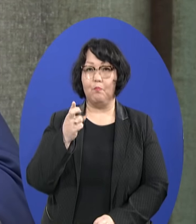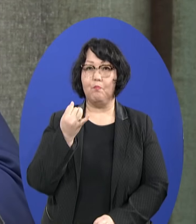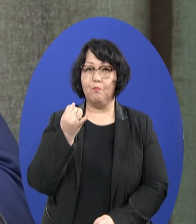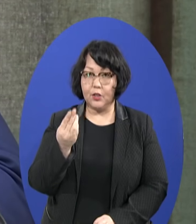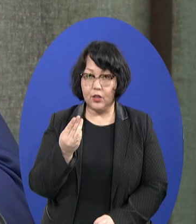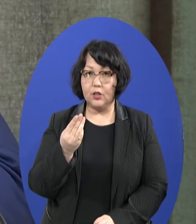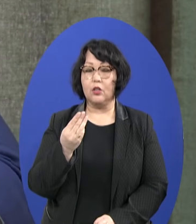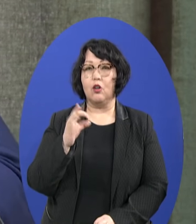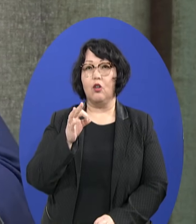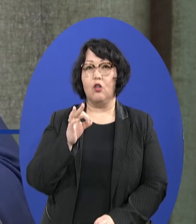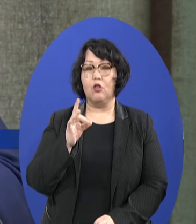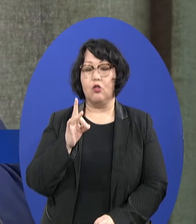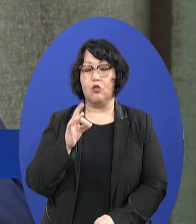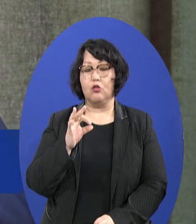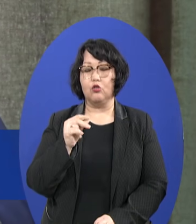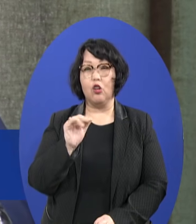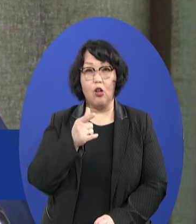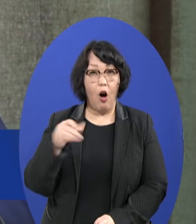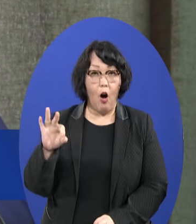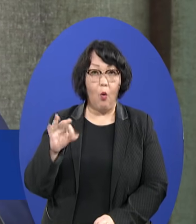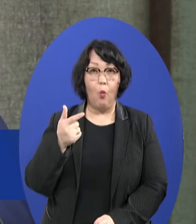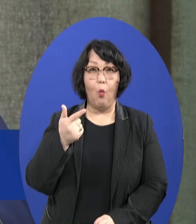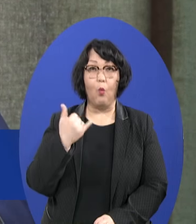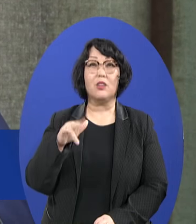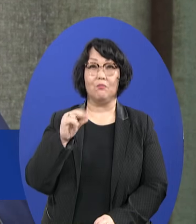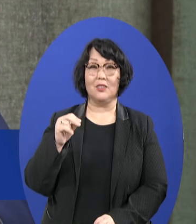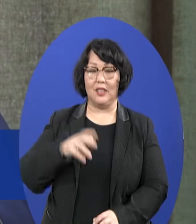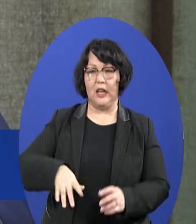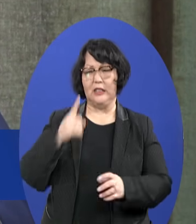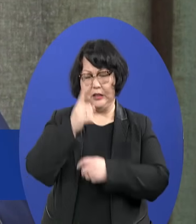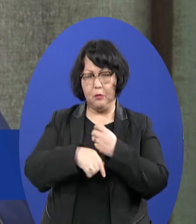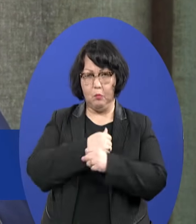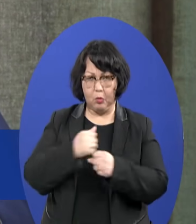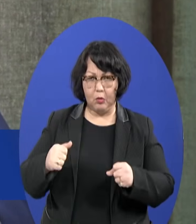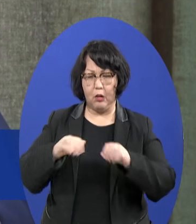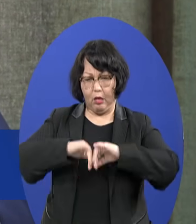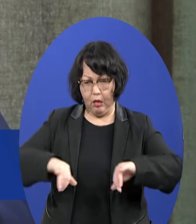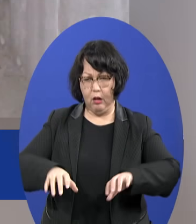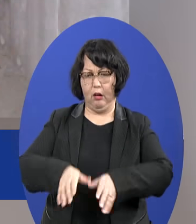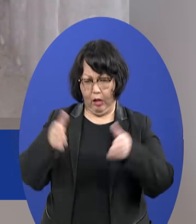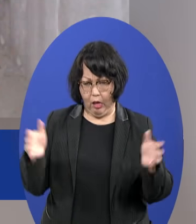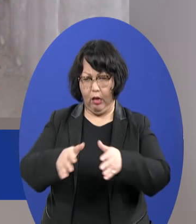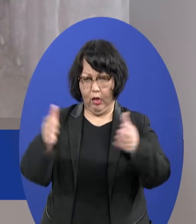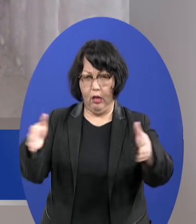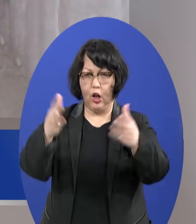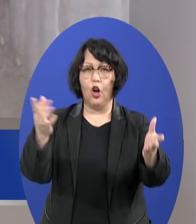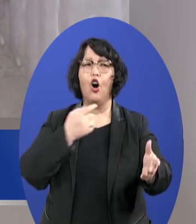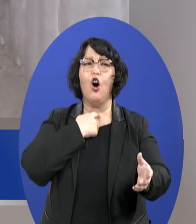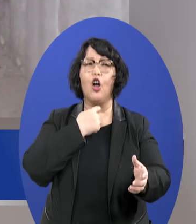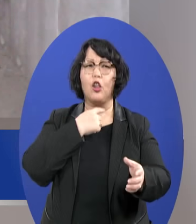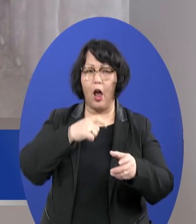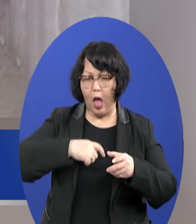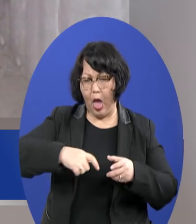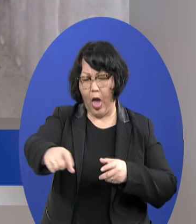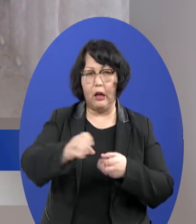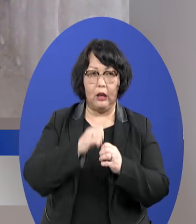Энэ одоо энэ өргөнжлөөг одоо жил болгон одоо 30 см ингээд ингээ яриа гарддаг шүү дээ. Сургууль цэцэрлэгийн орчим юм уу